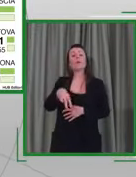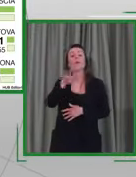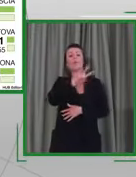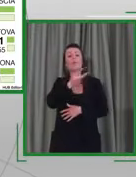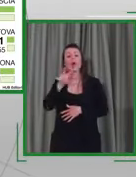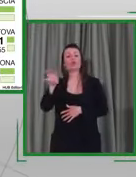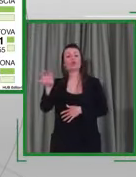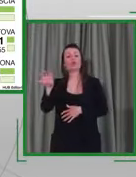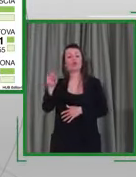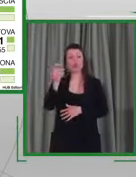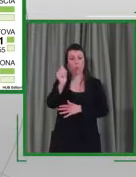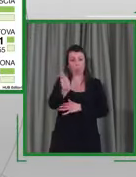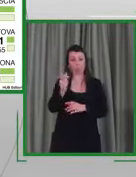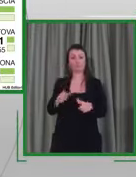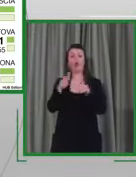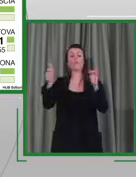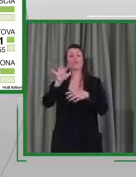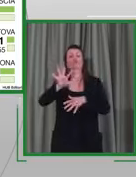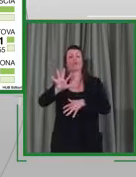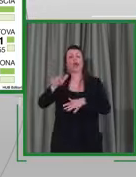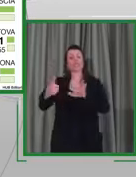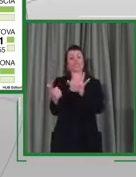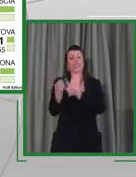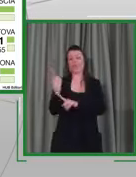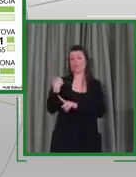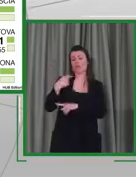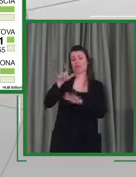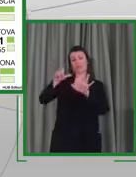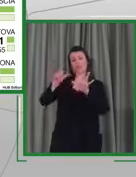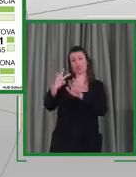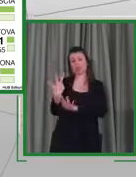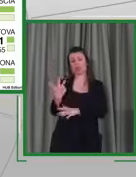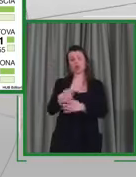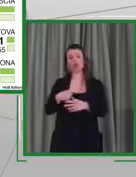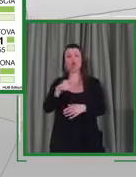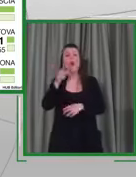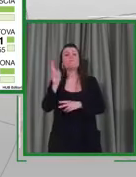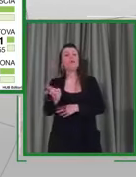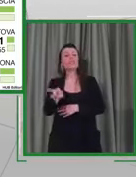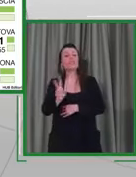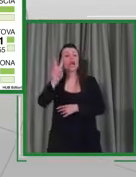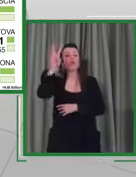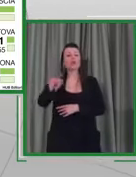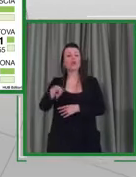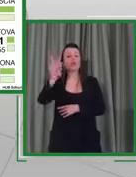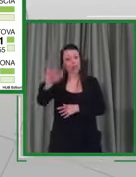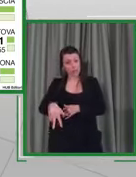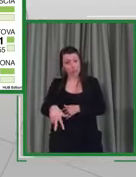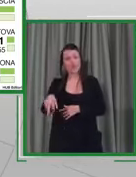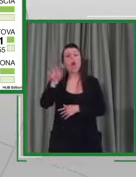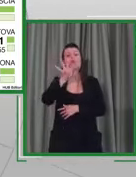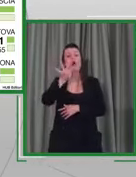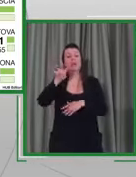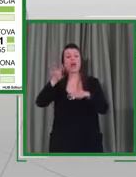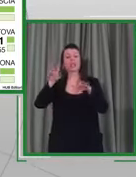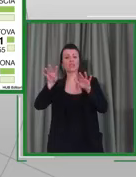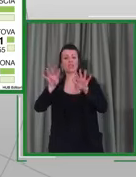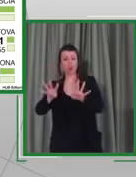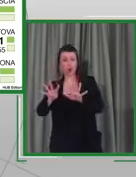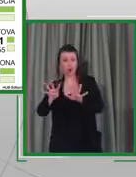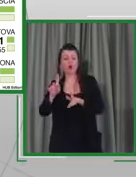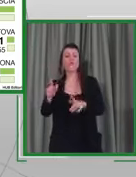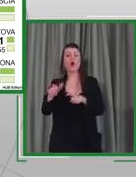2411 p 56 era più 78 pavia 2000 3.049 più 86